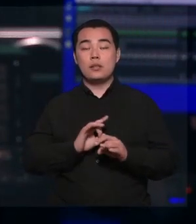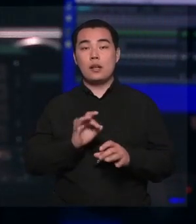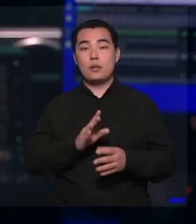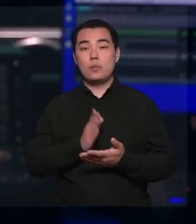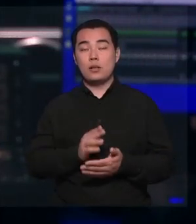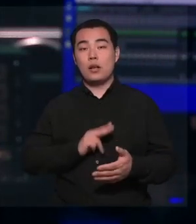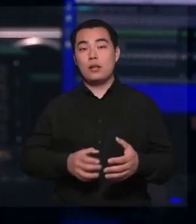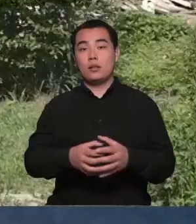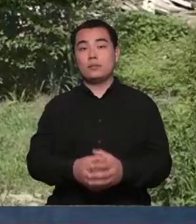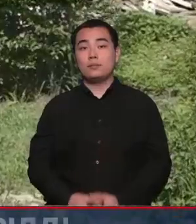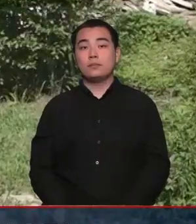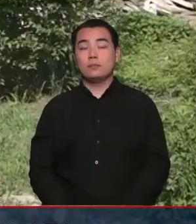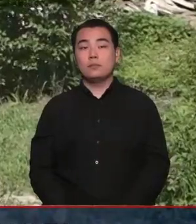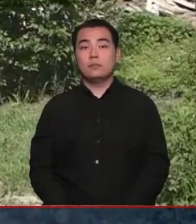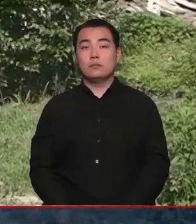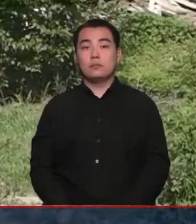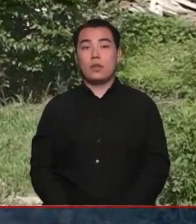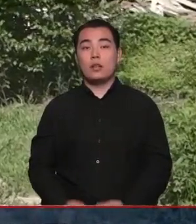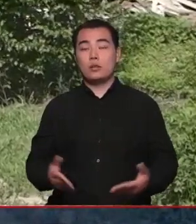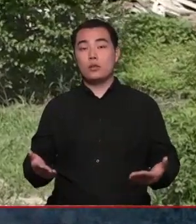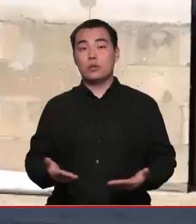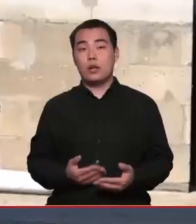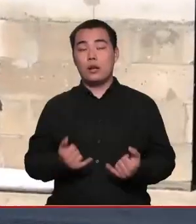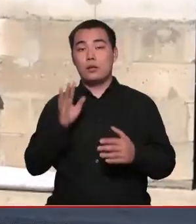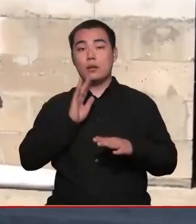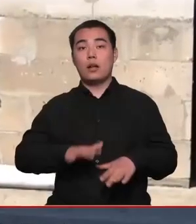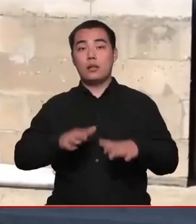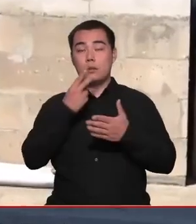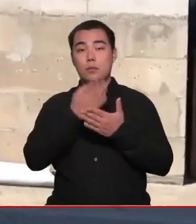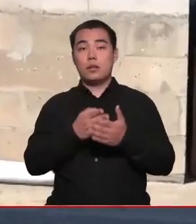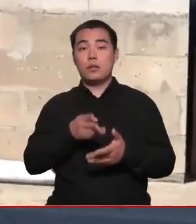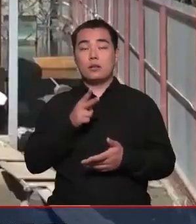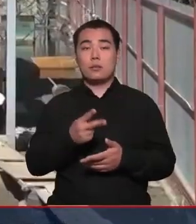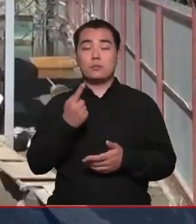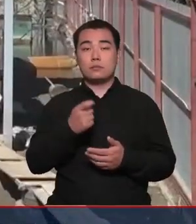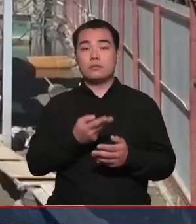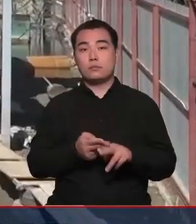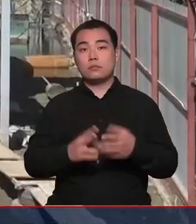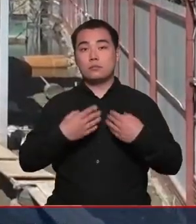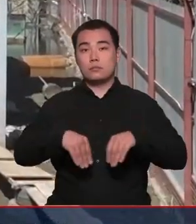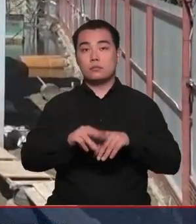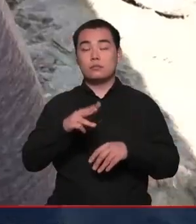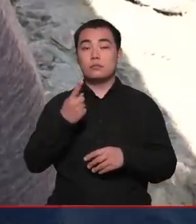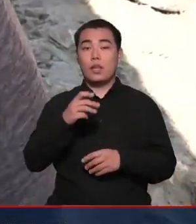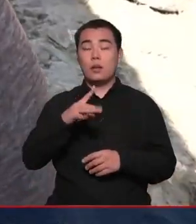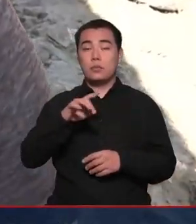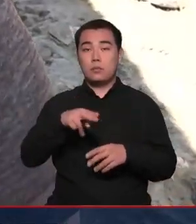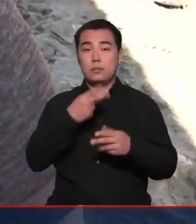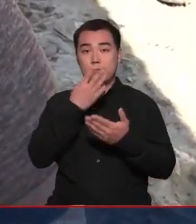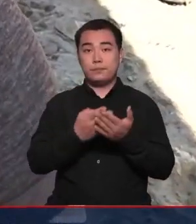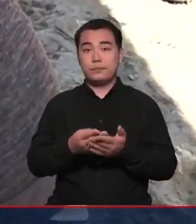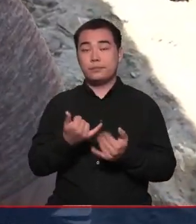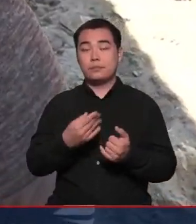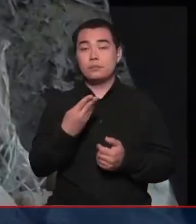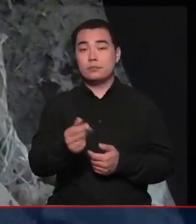тарқатып айтып береді. Өңірде табиғи апаттан зардап шеккен 2100 отбасыға 150 айлық есептік көрсеткішке дейінгі